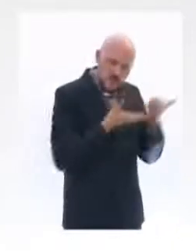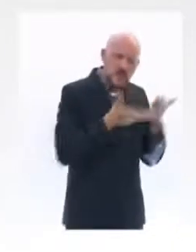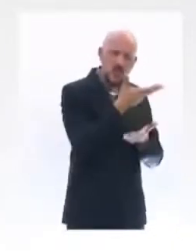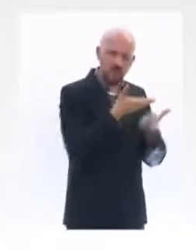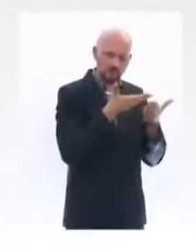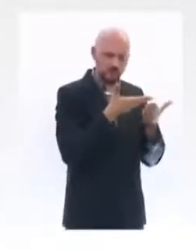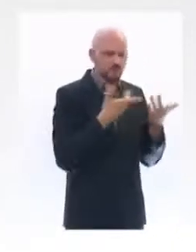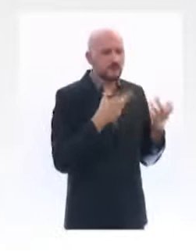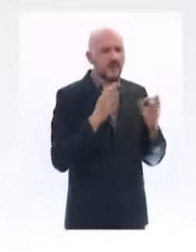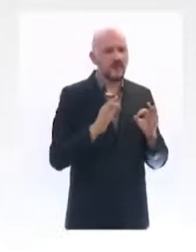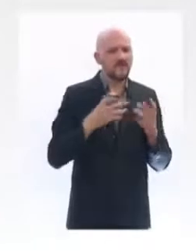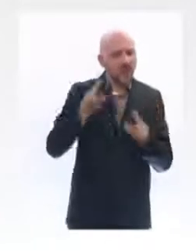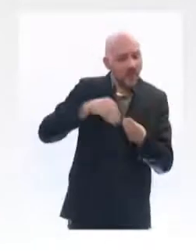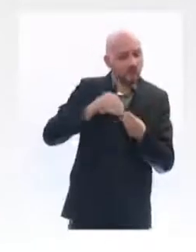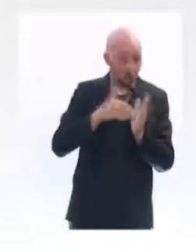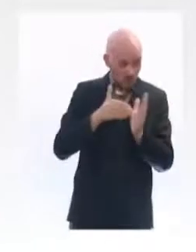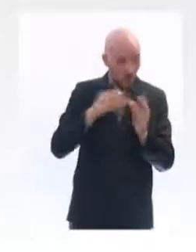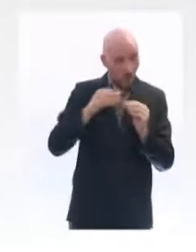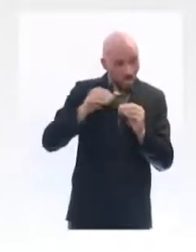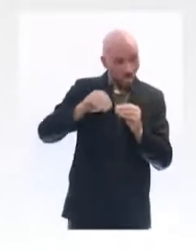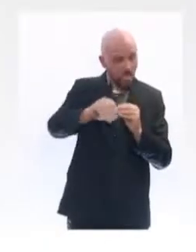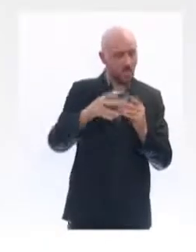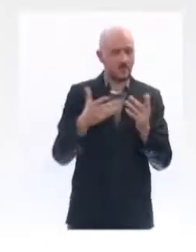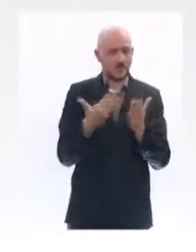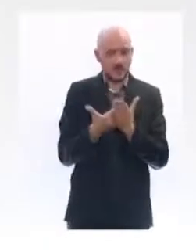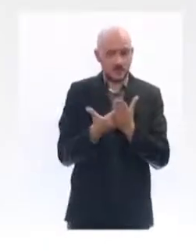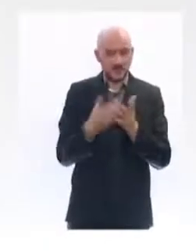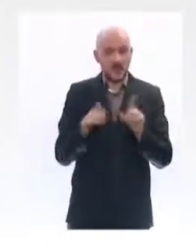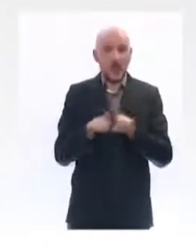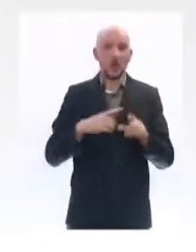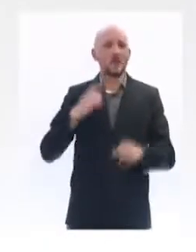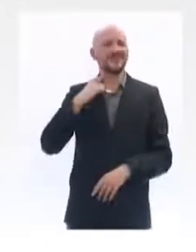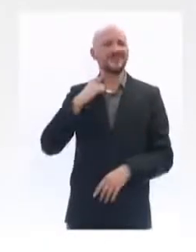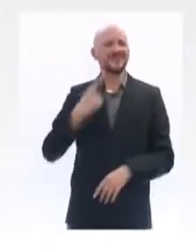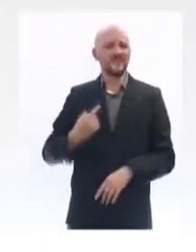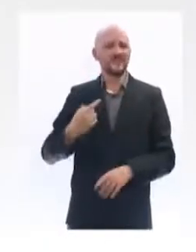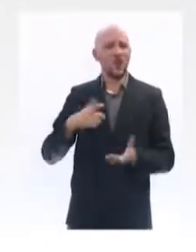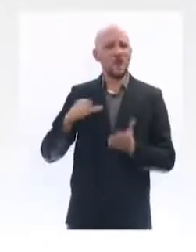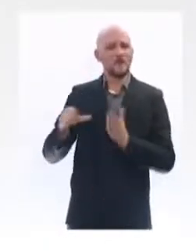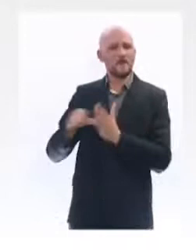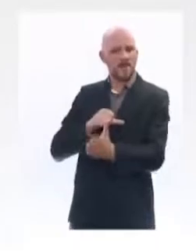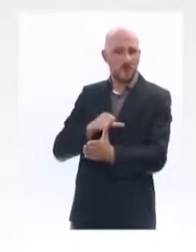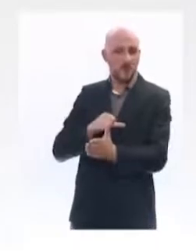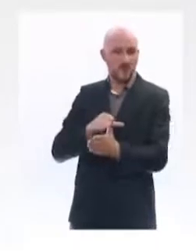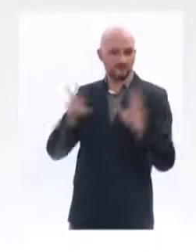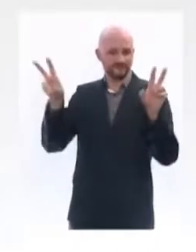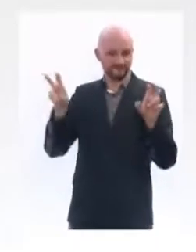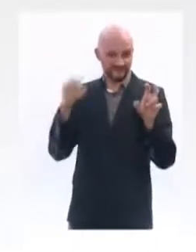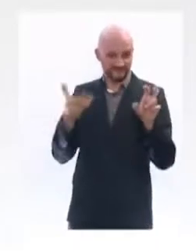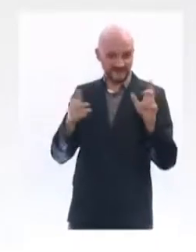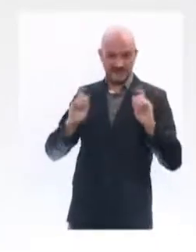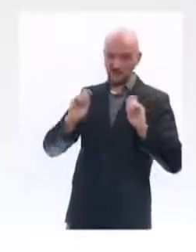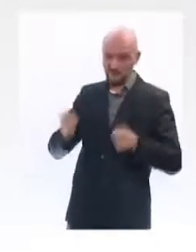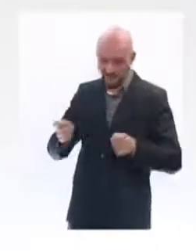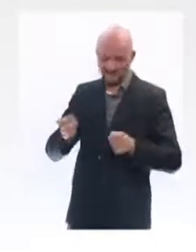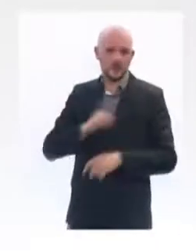différait supplémentaire ne soit pas considérée comme un défaut de paiement des entreprises normalement c'est le cas ça ne